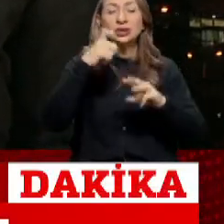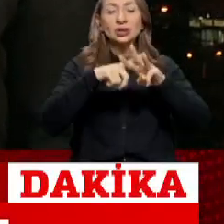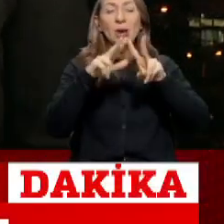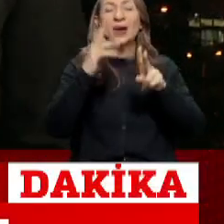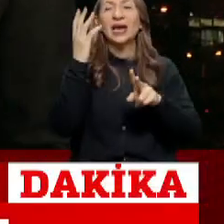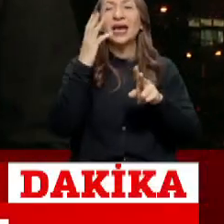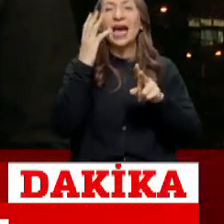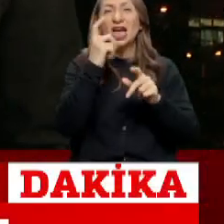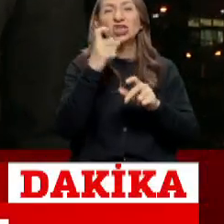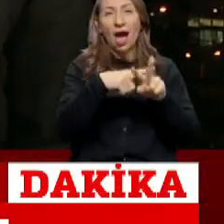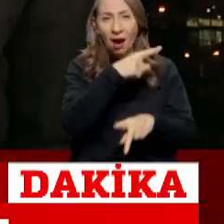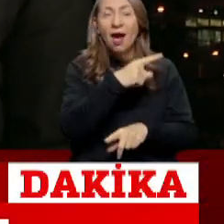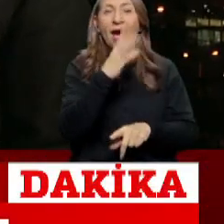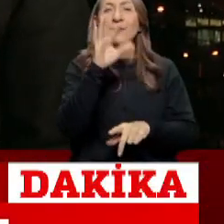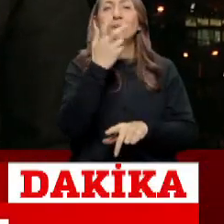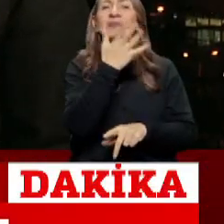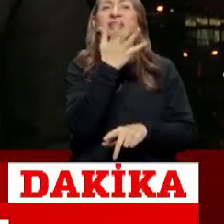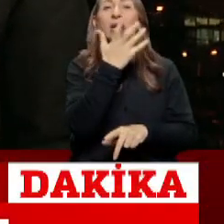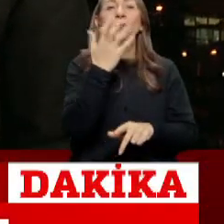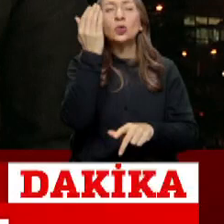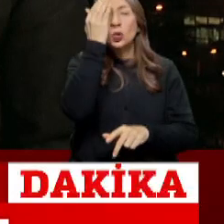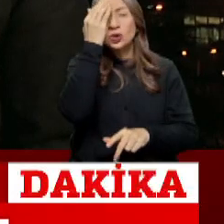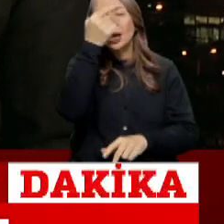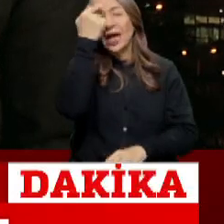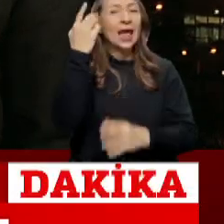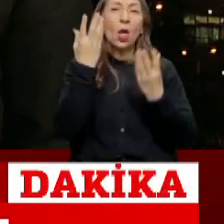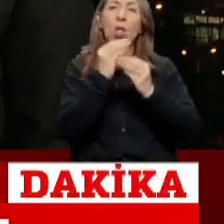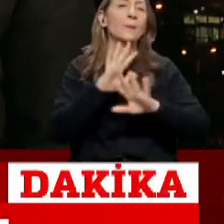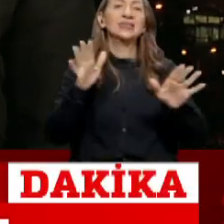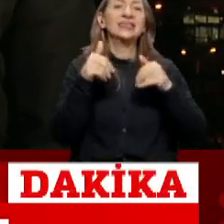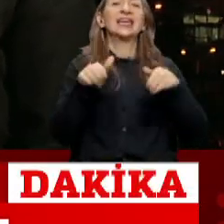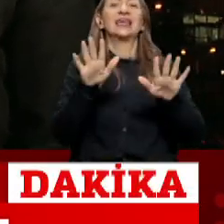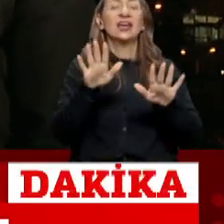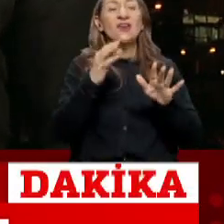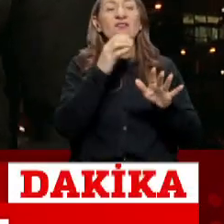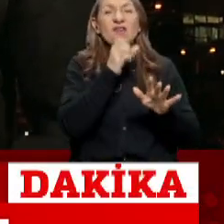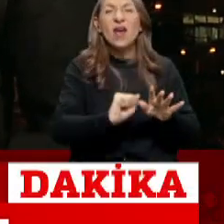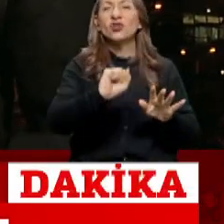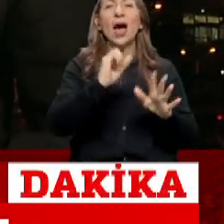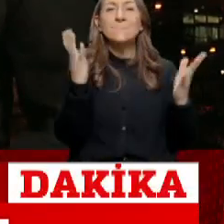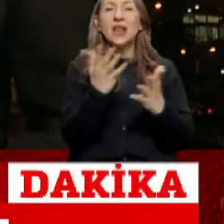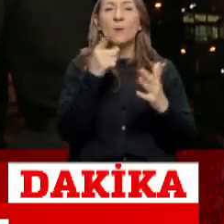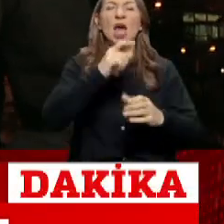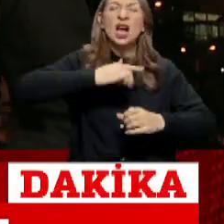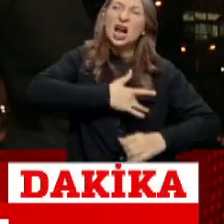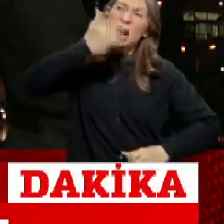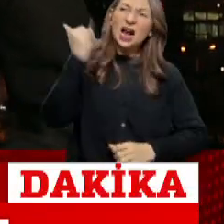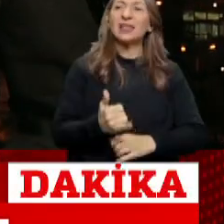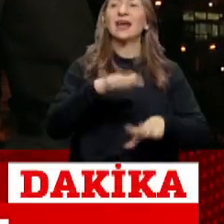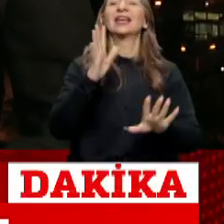Karaca'nın hani hepimizin bildiği o şarkı var. Yoksulluk kader olamaz değildir, firavunlar bile böyle gaddar